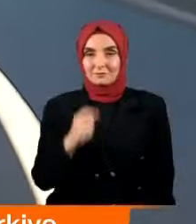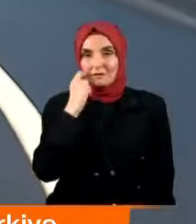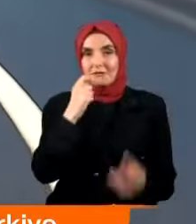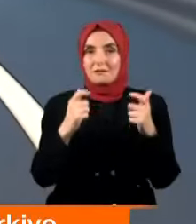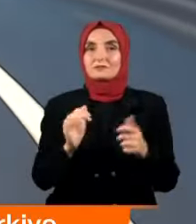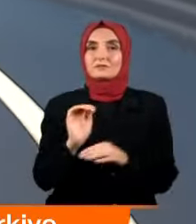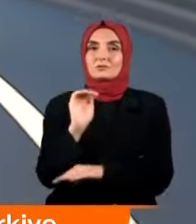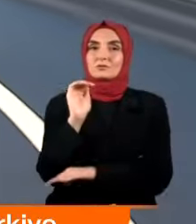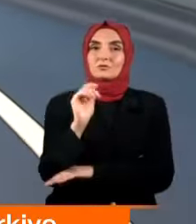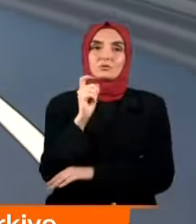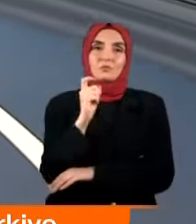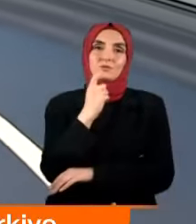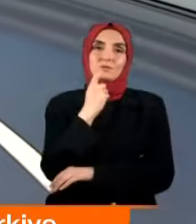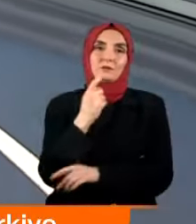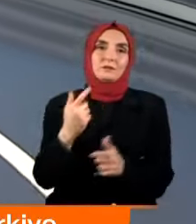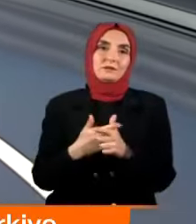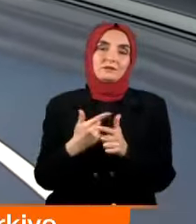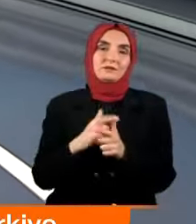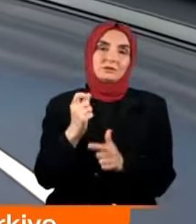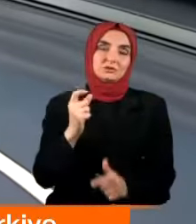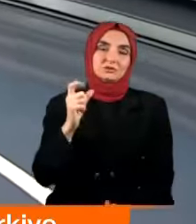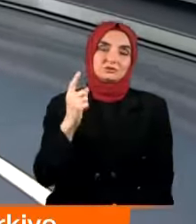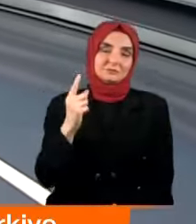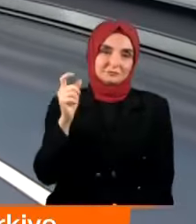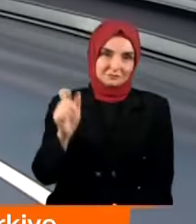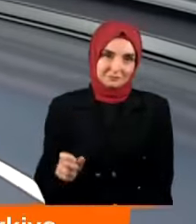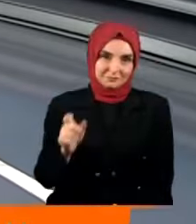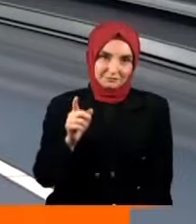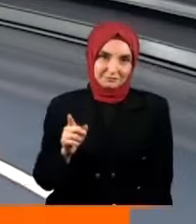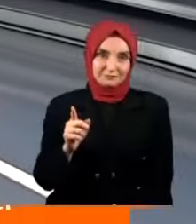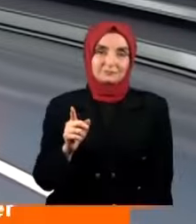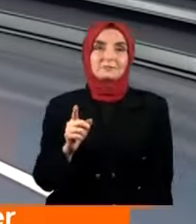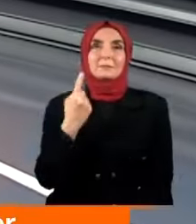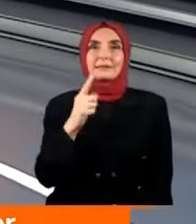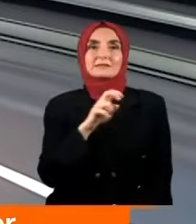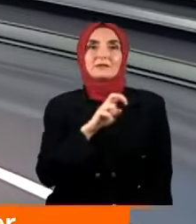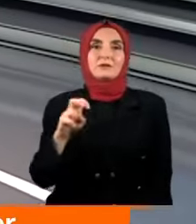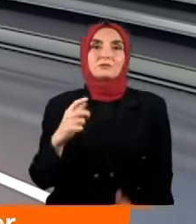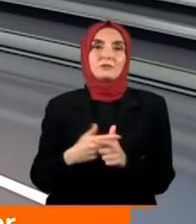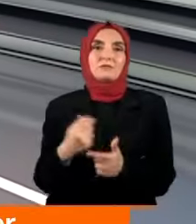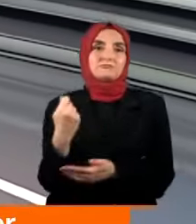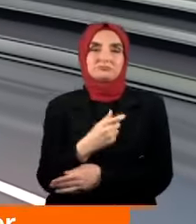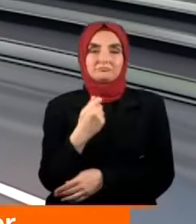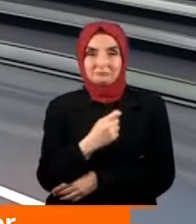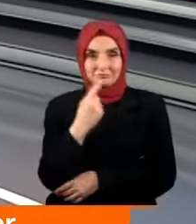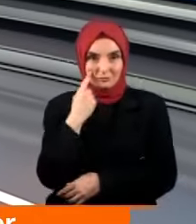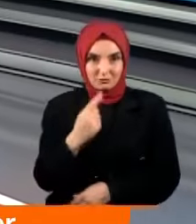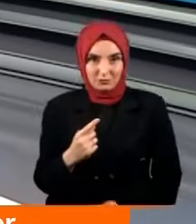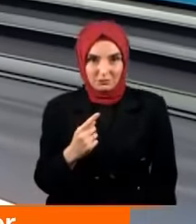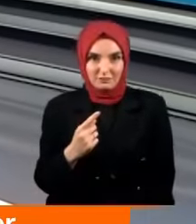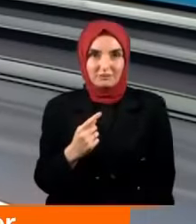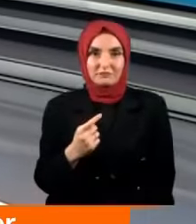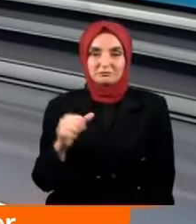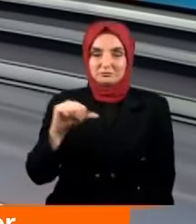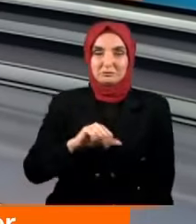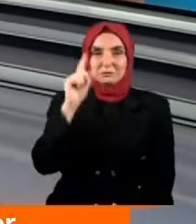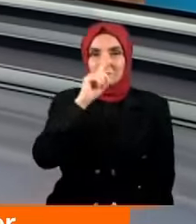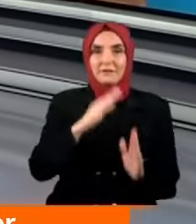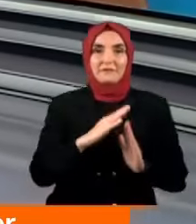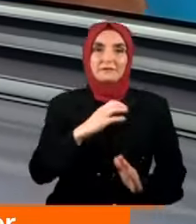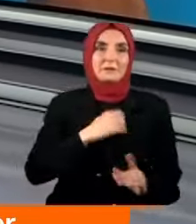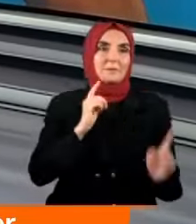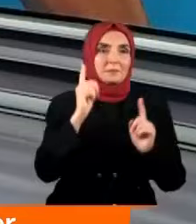Ankara'da yaşayan 9 yıllık kiracı ev sahibine 1800 lira ödüyordu. Düşük kira sebebiyle taraflar mahkemelik oldu. Dava jet